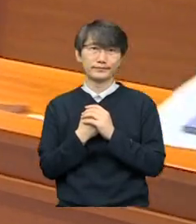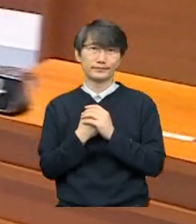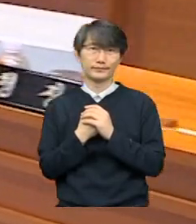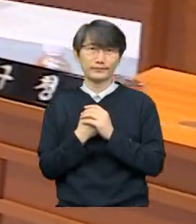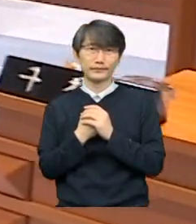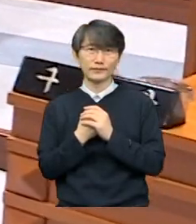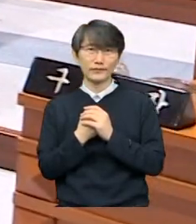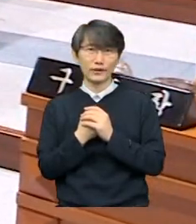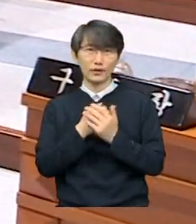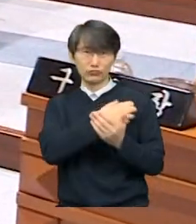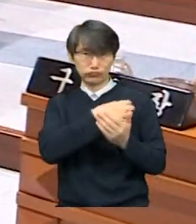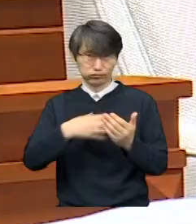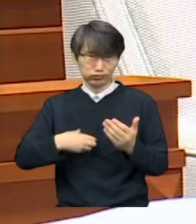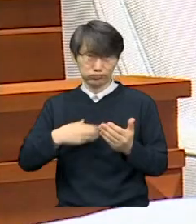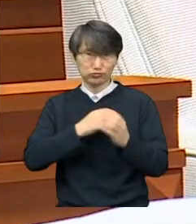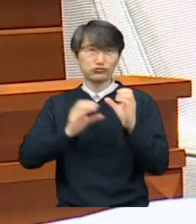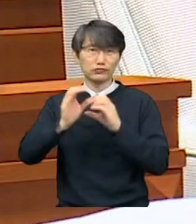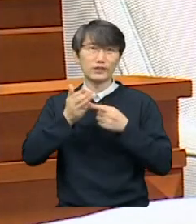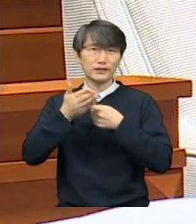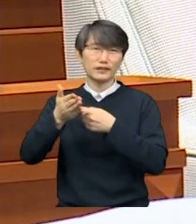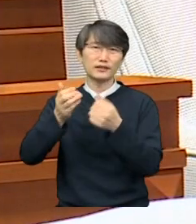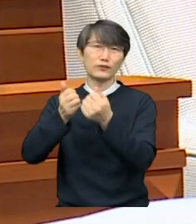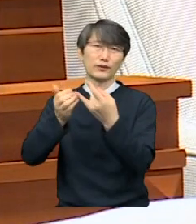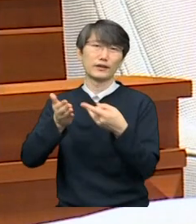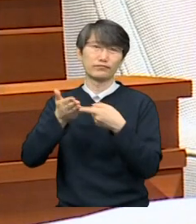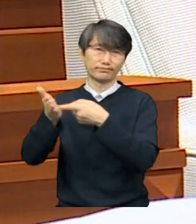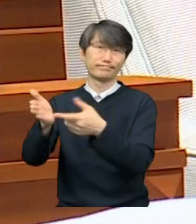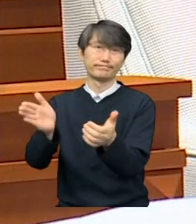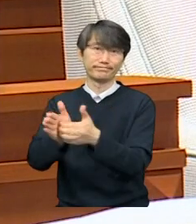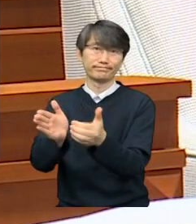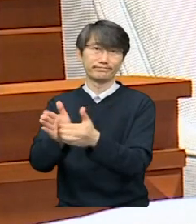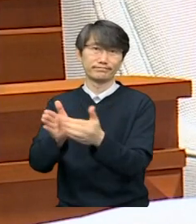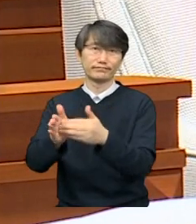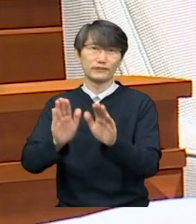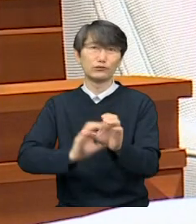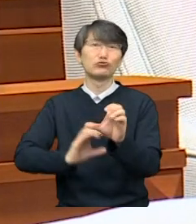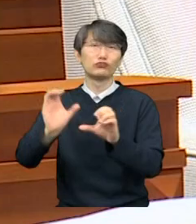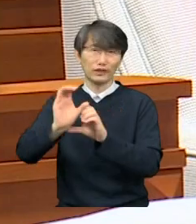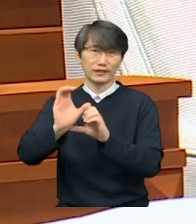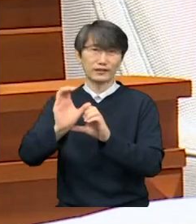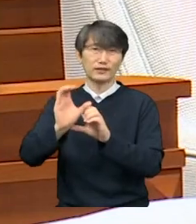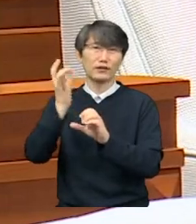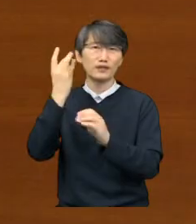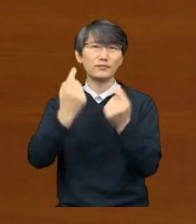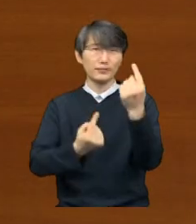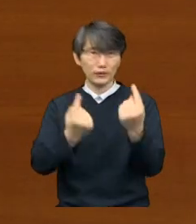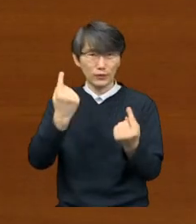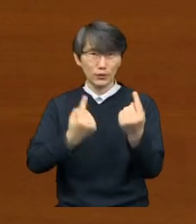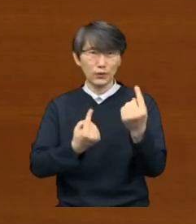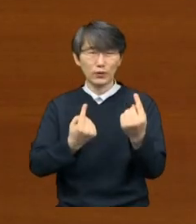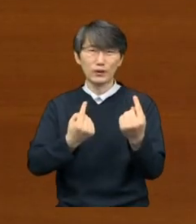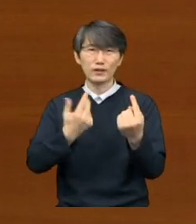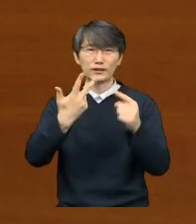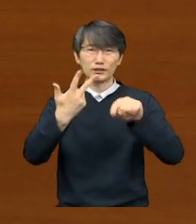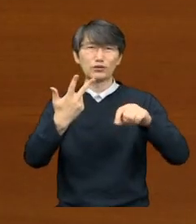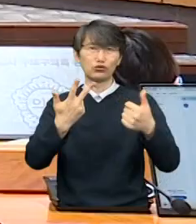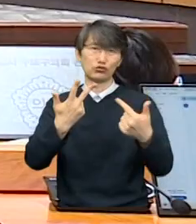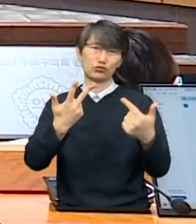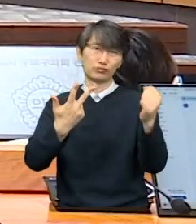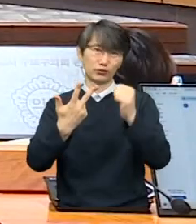집행부가 편성한 올해 첫 추경안이 의회에 제출됐습니다. 이번 추경안은 기정예산보다